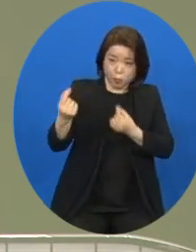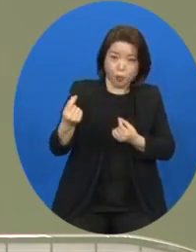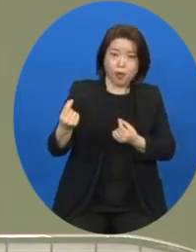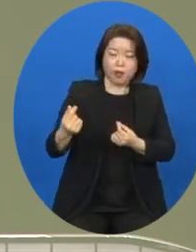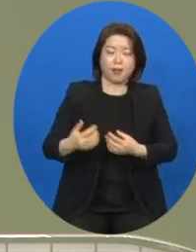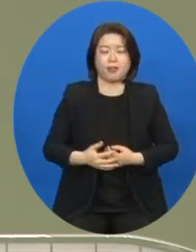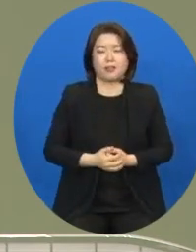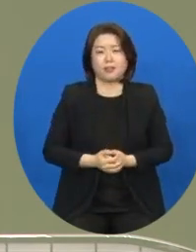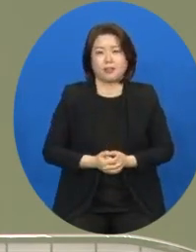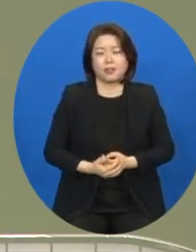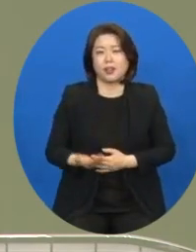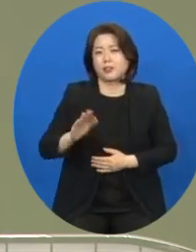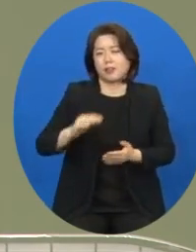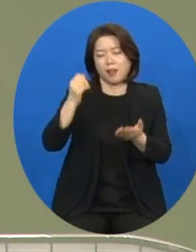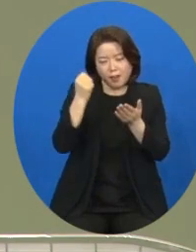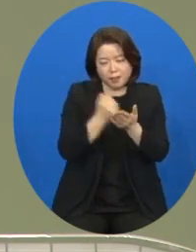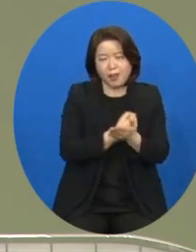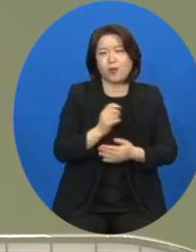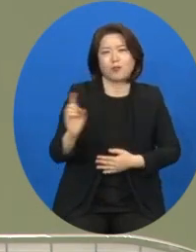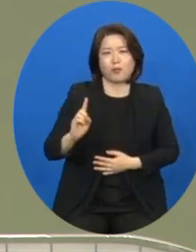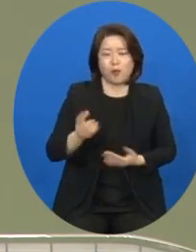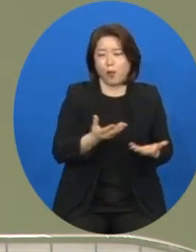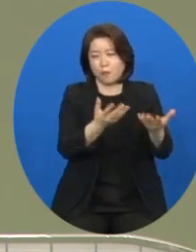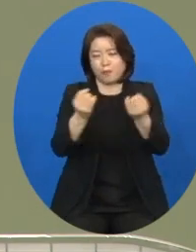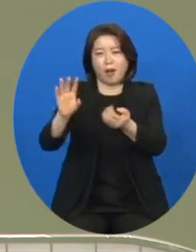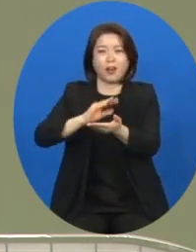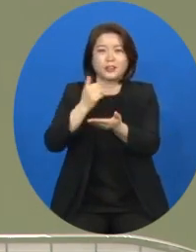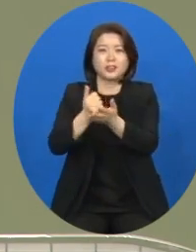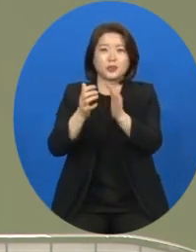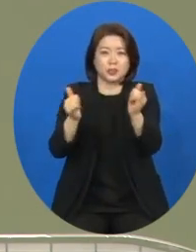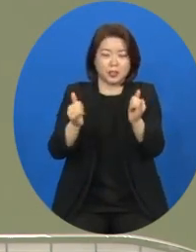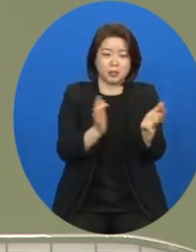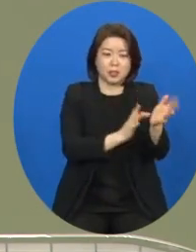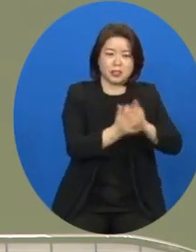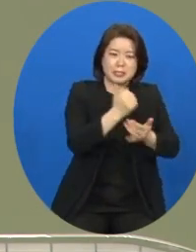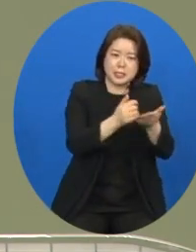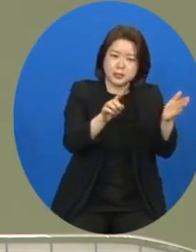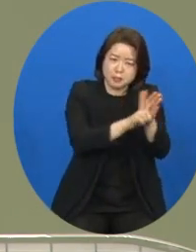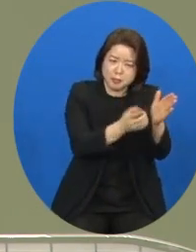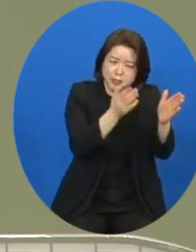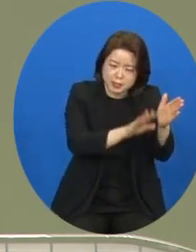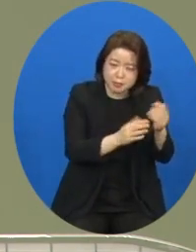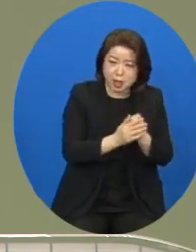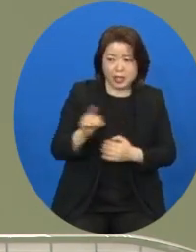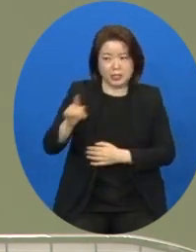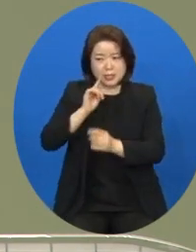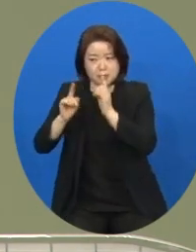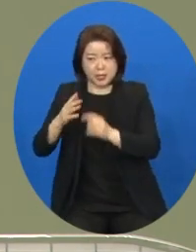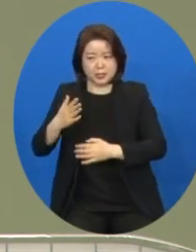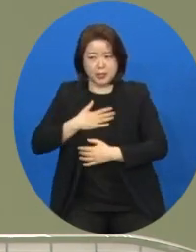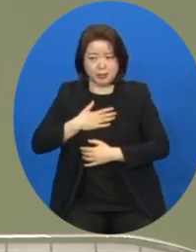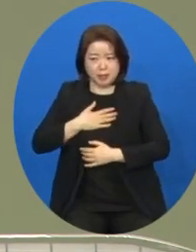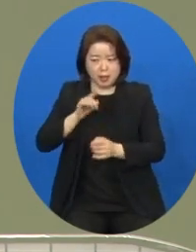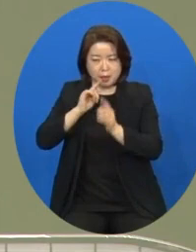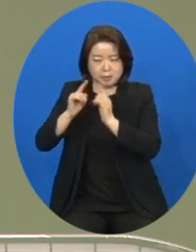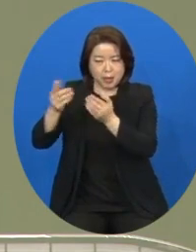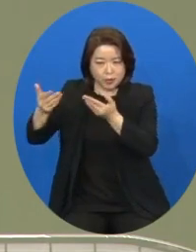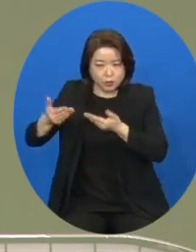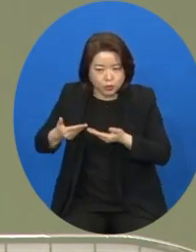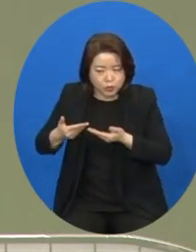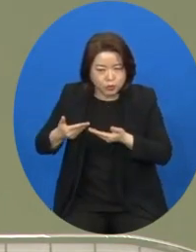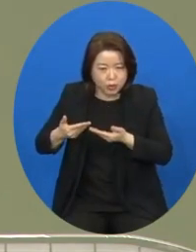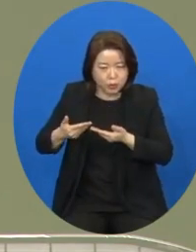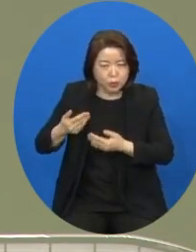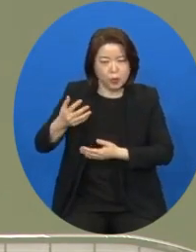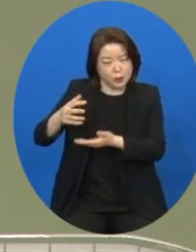안타까운 것은 많은 그리스도인들이 예수님을 믿으면서도 이 말씀이 자기 말씀이라고